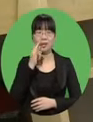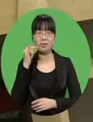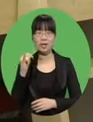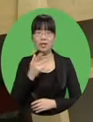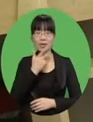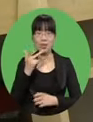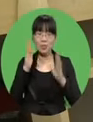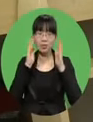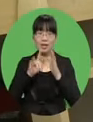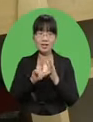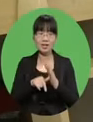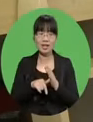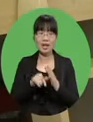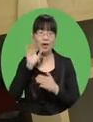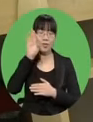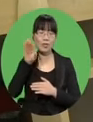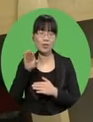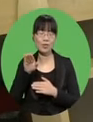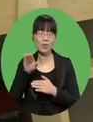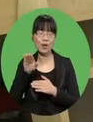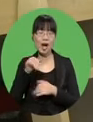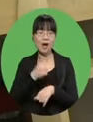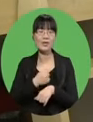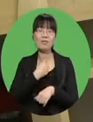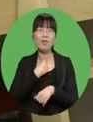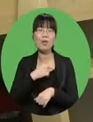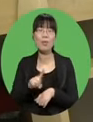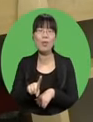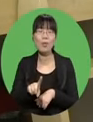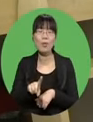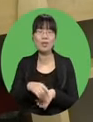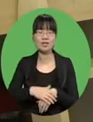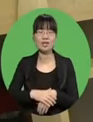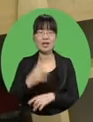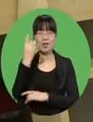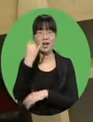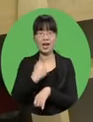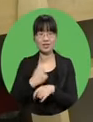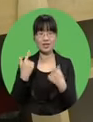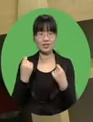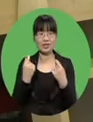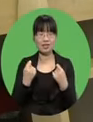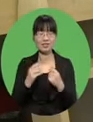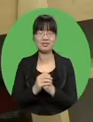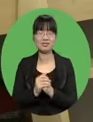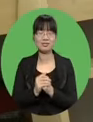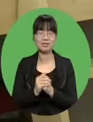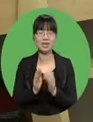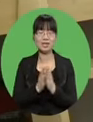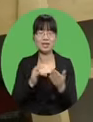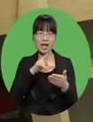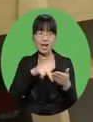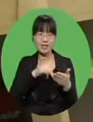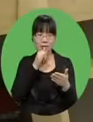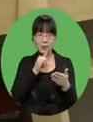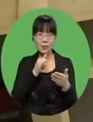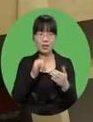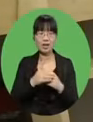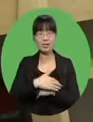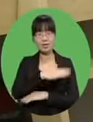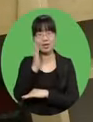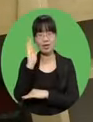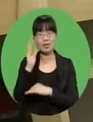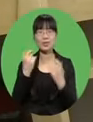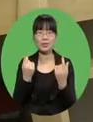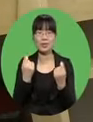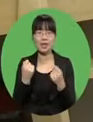엄마랑 영어 공부할 적에 앞으로 또 어떻게 하고 싶어요? 그 원래 했던 것처럼 꼭 그 책을 읽고 스토리